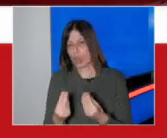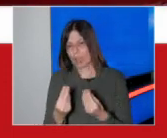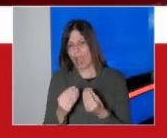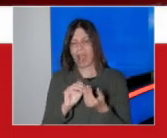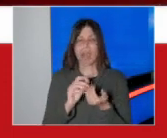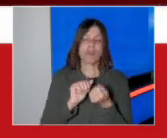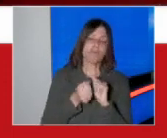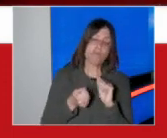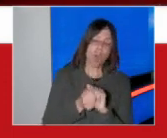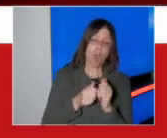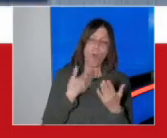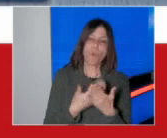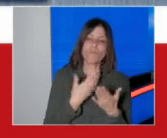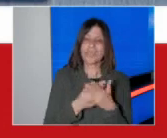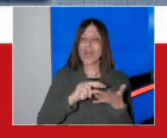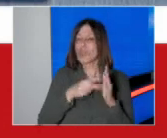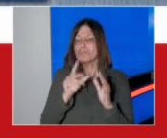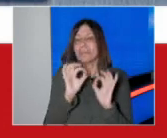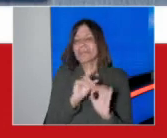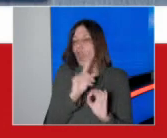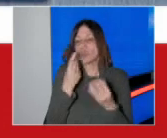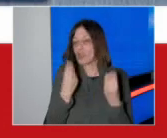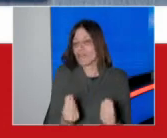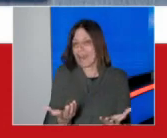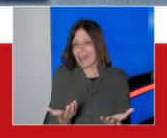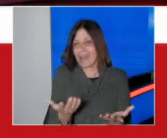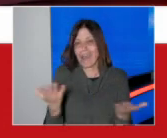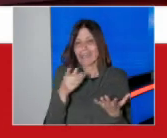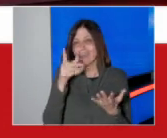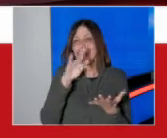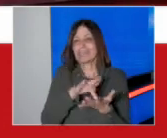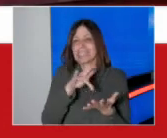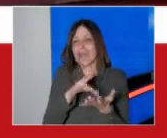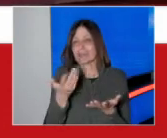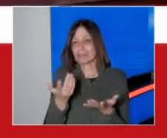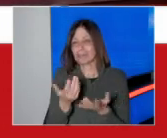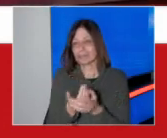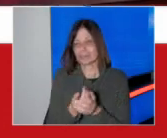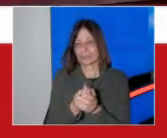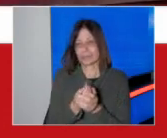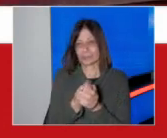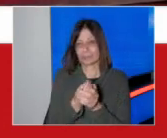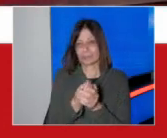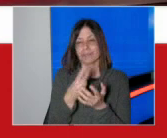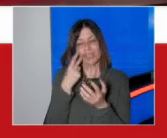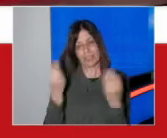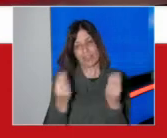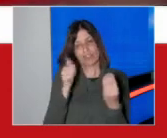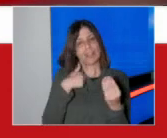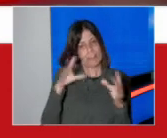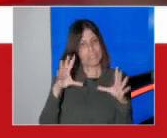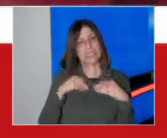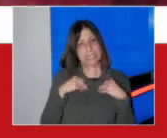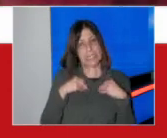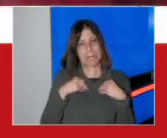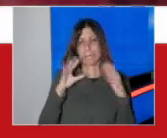לבין העובדה שהתוכנית הזאת באמת לא טובה. אז איפה אתה נמצא? אז תראה, קודם כל אני מסכים